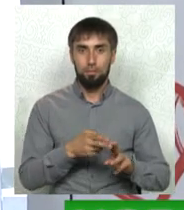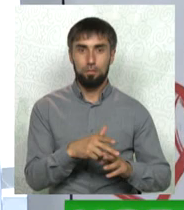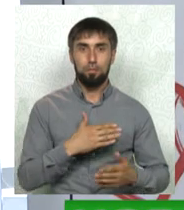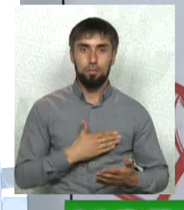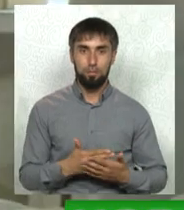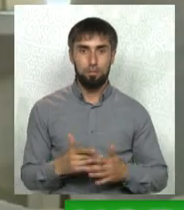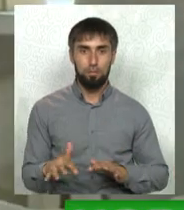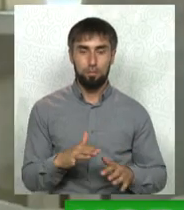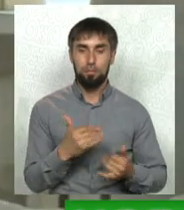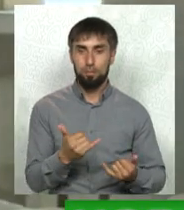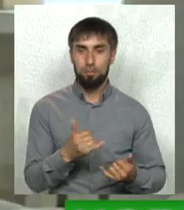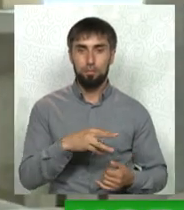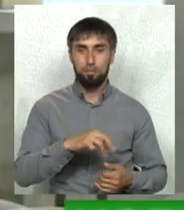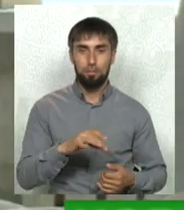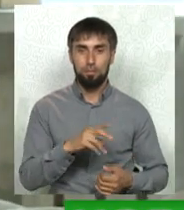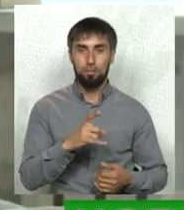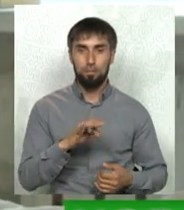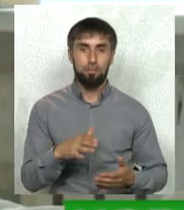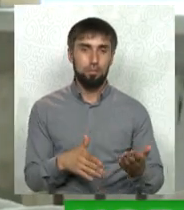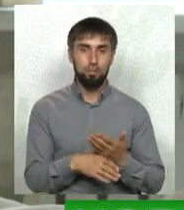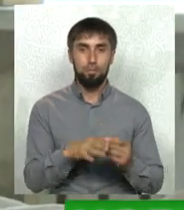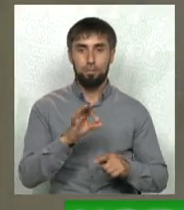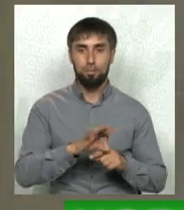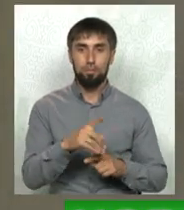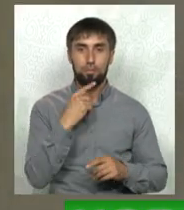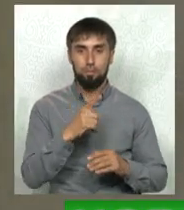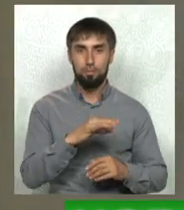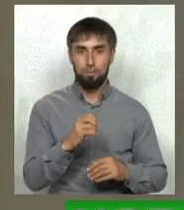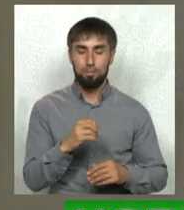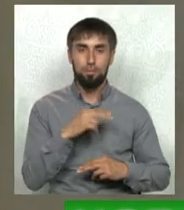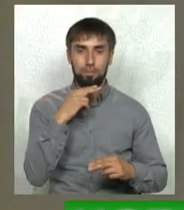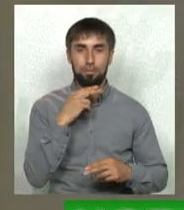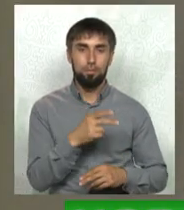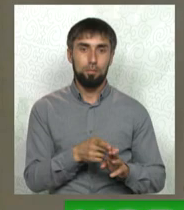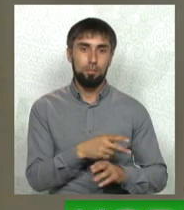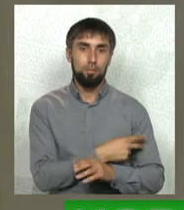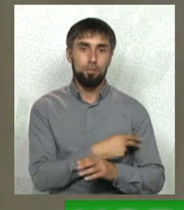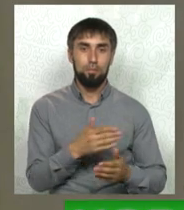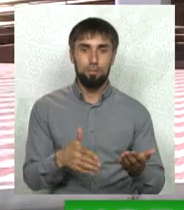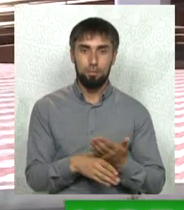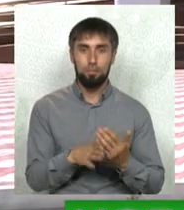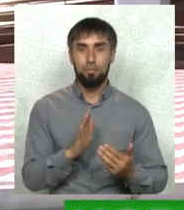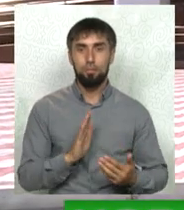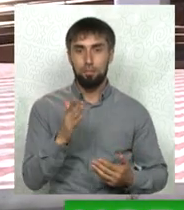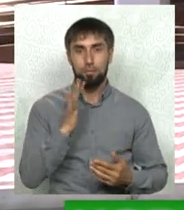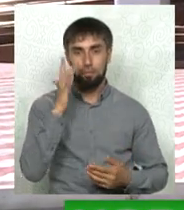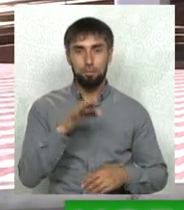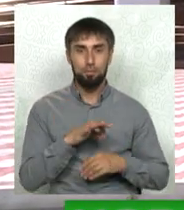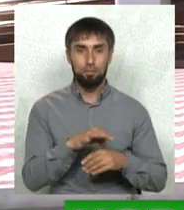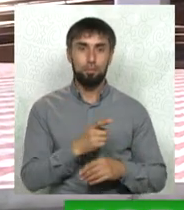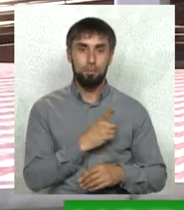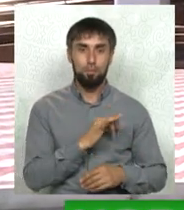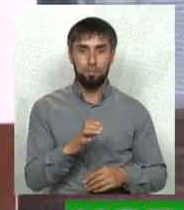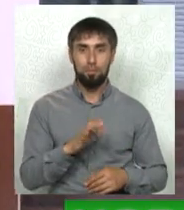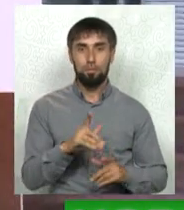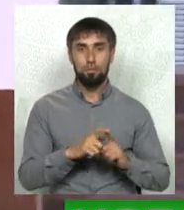волонтерского движения. Сейчас Магомед и Эльбрус помогают больным в красной зоне, оказывают доврачебную помощь. Ну а в будущем намерены проводить